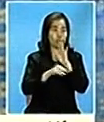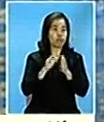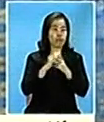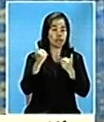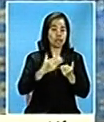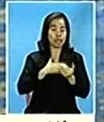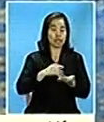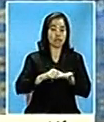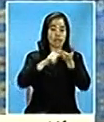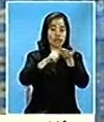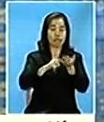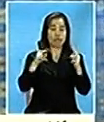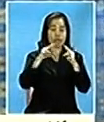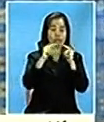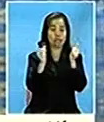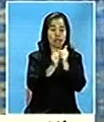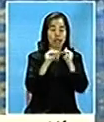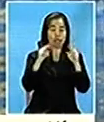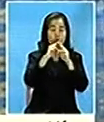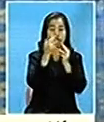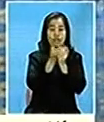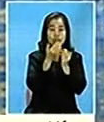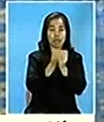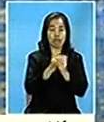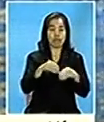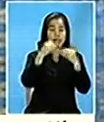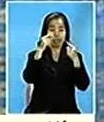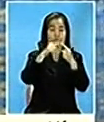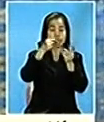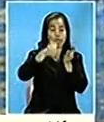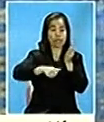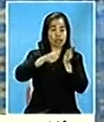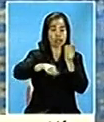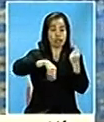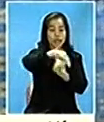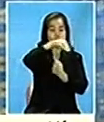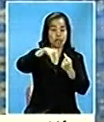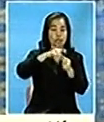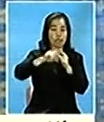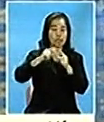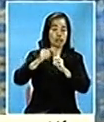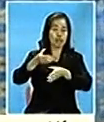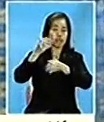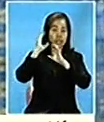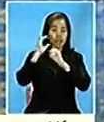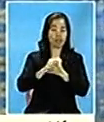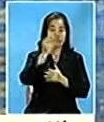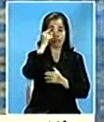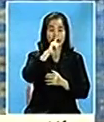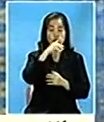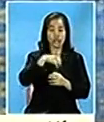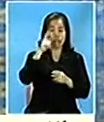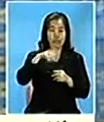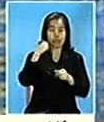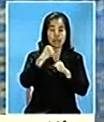านรัฐมนตรีช่วยคลังท่านไปลื้อภาษีสิ่งแวดล้อมได้เลยเพราะถ้าเราจะเดินบนเส้นทางสีเขียวต้องมีมาตร